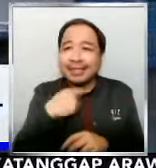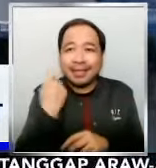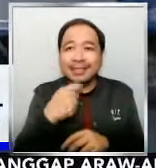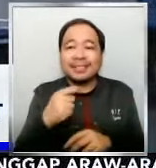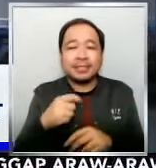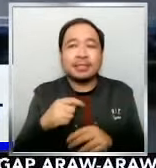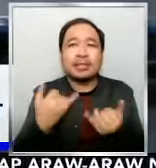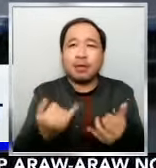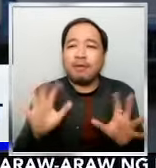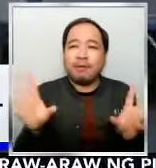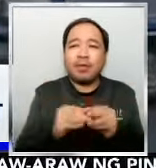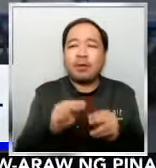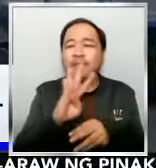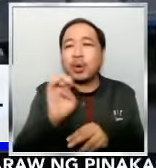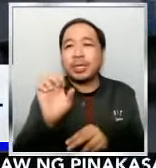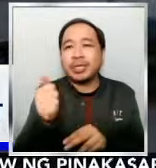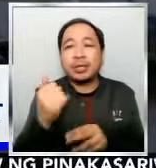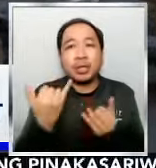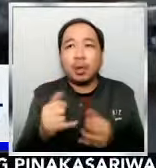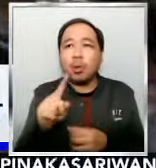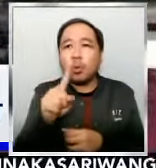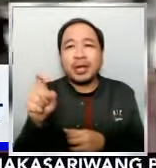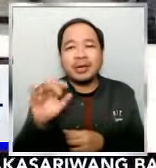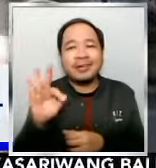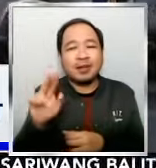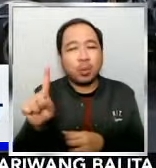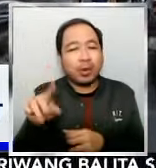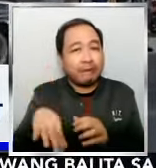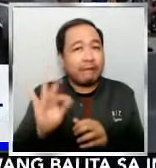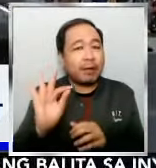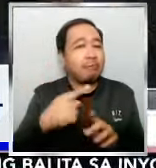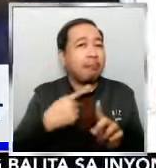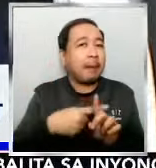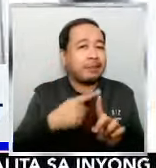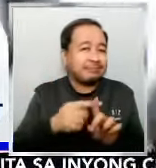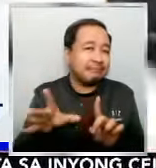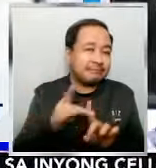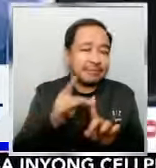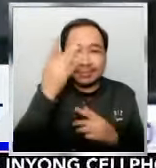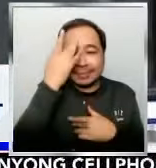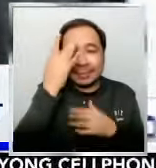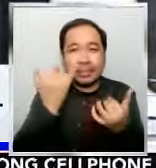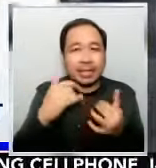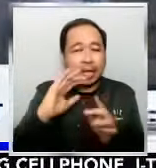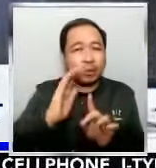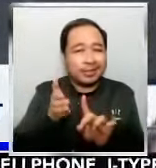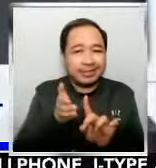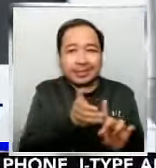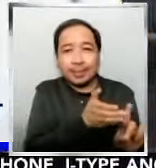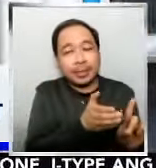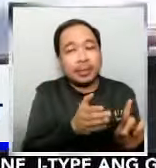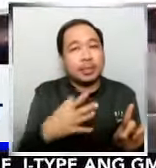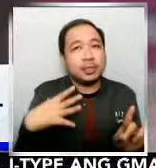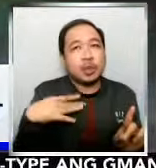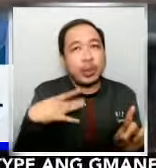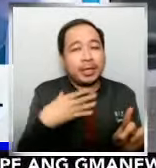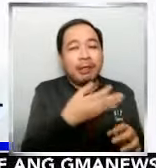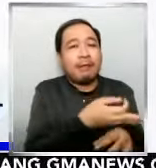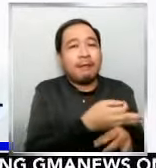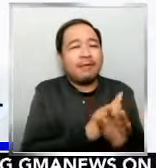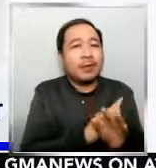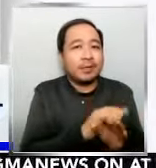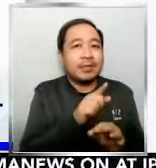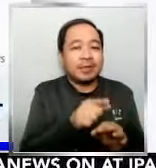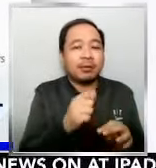araw, 191 ang nagpositibo at hinihiwalay sa isang lugar habang hinihintay ang pagsundo ng tauhan ng kani-kanilang barangay.